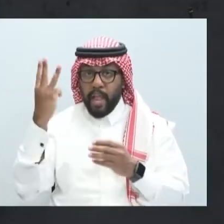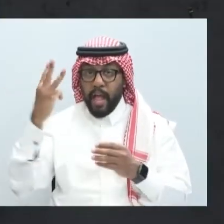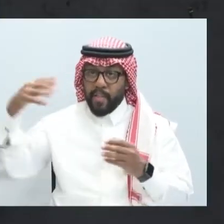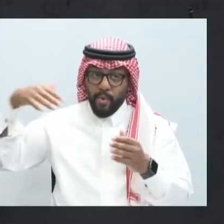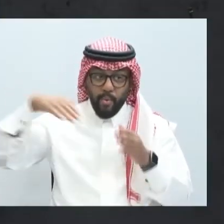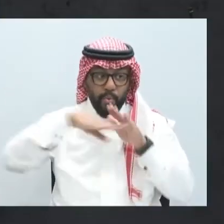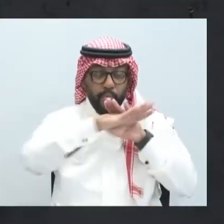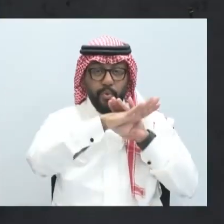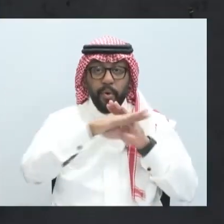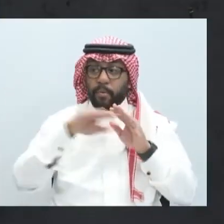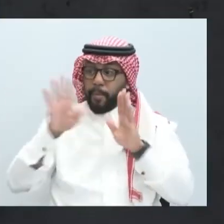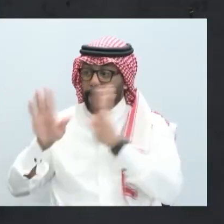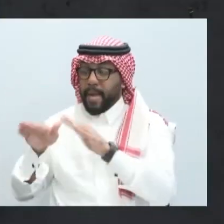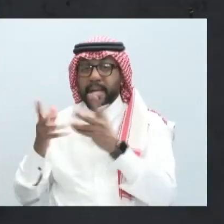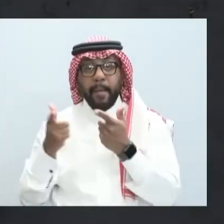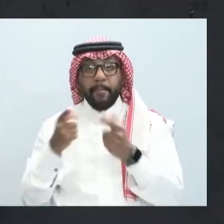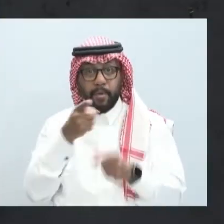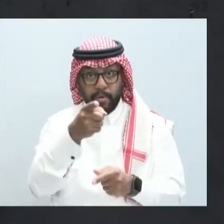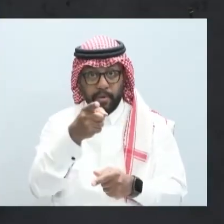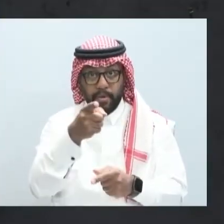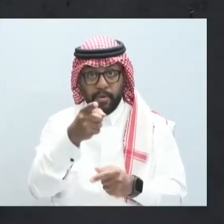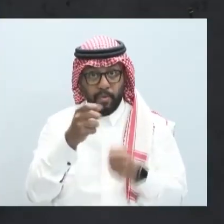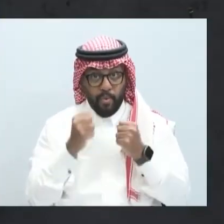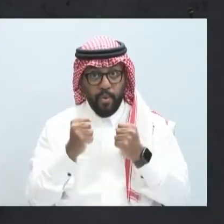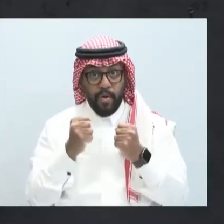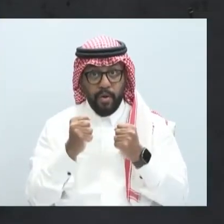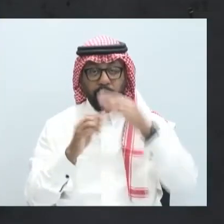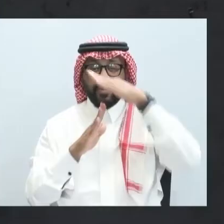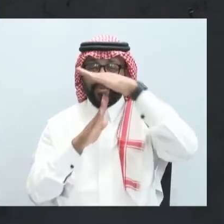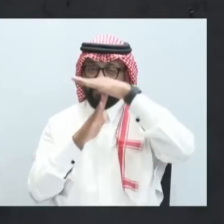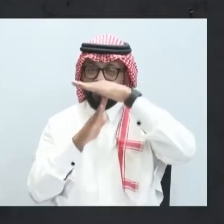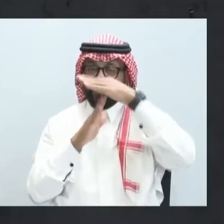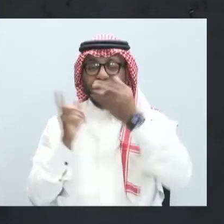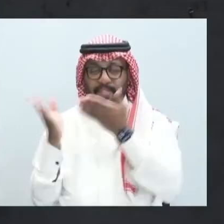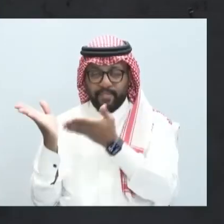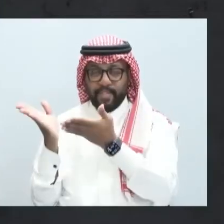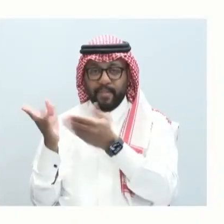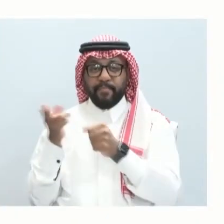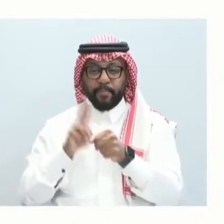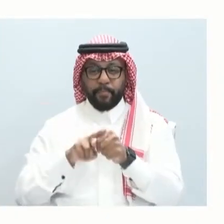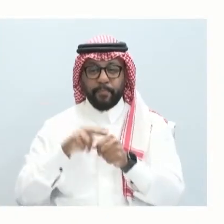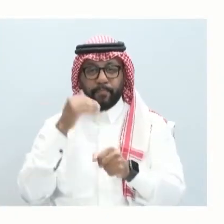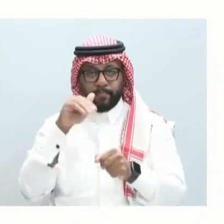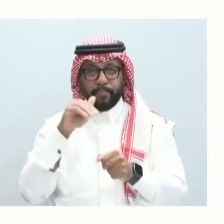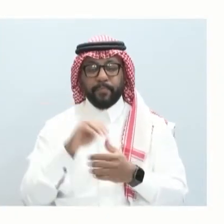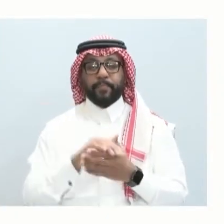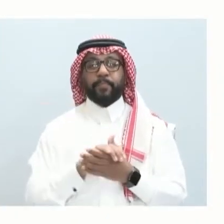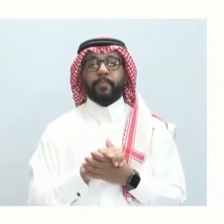وتحويطون المطلوب في هذا السؤال هل تستطيعون تفضل يا مبدعين